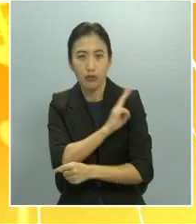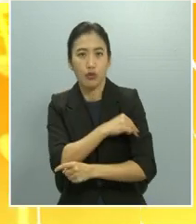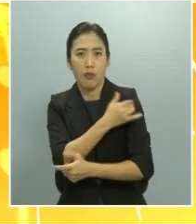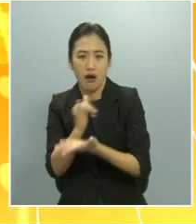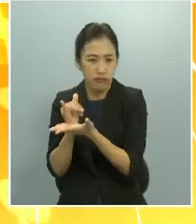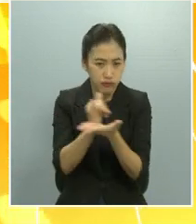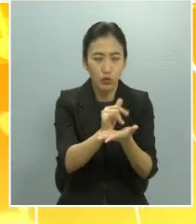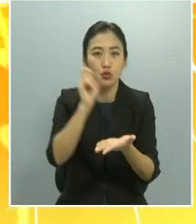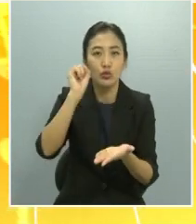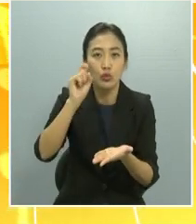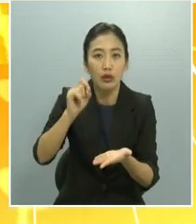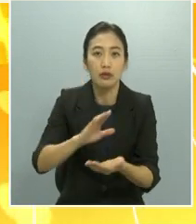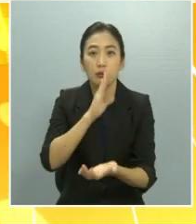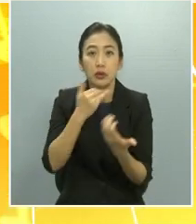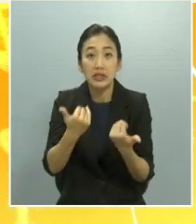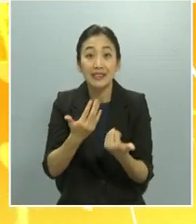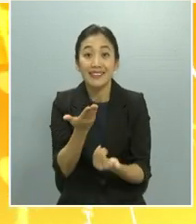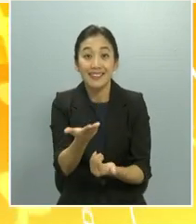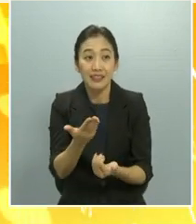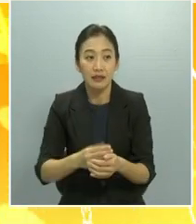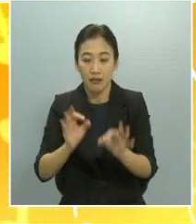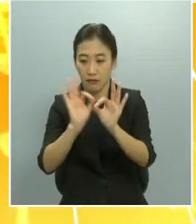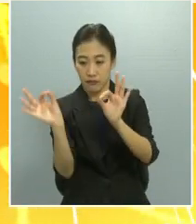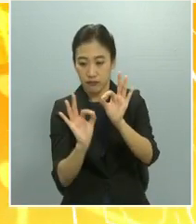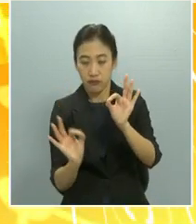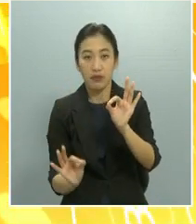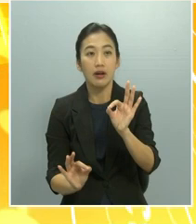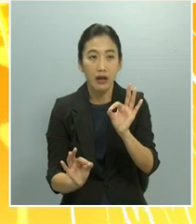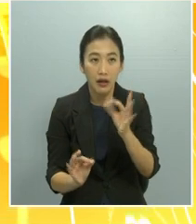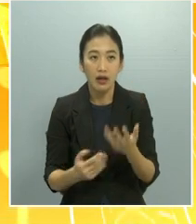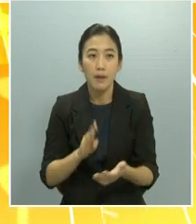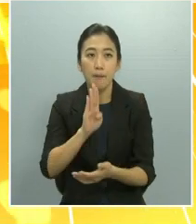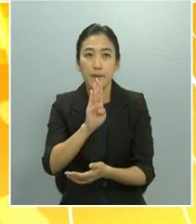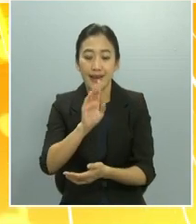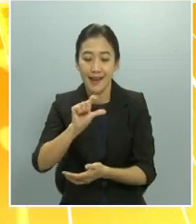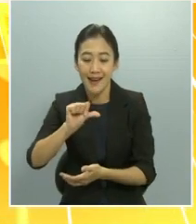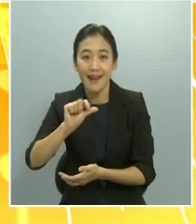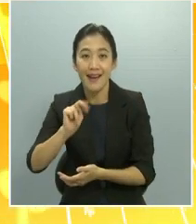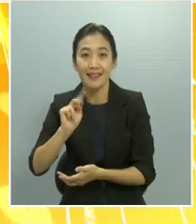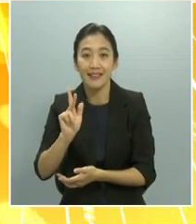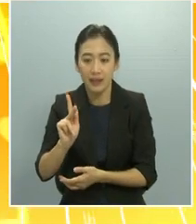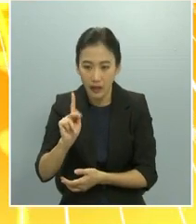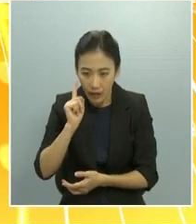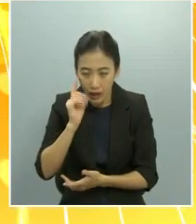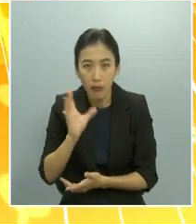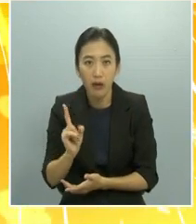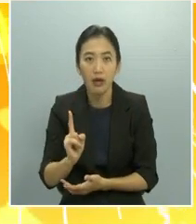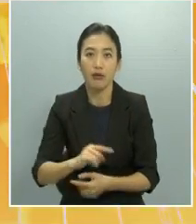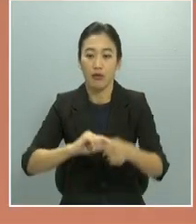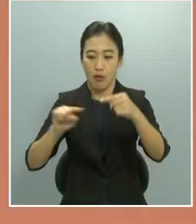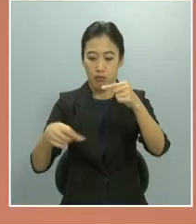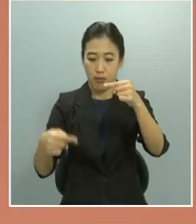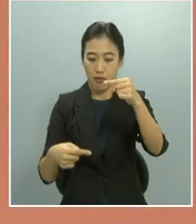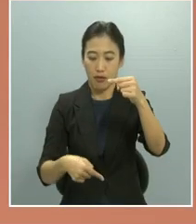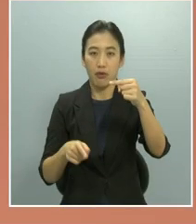ไงตัวโค้ชแบงค์ก็ยังไงอ่ะตัว Coach Bankล่าสุดนะคะก็ออกมาคอมเมนต์ใต้โพสต์ตัวเองขอบคุณที่แสดงความเห็นกันครับผมพร้อม